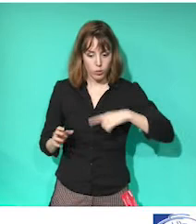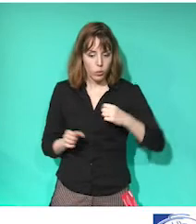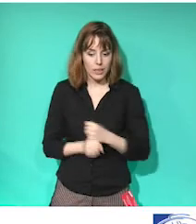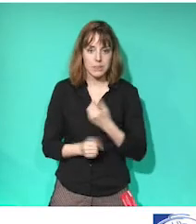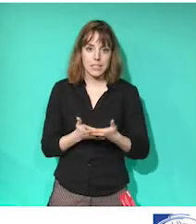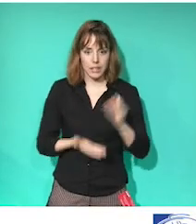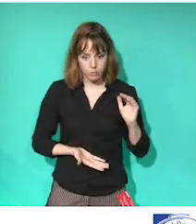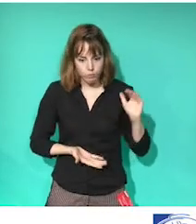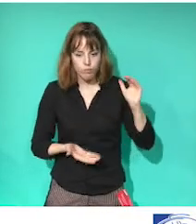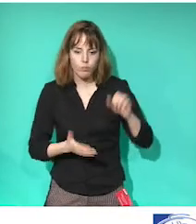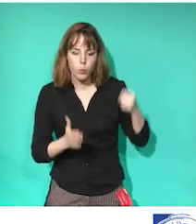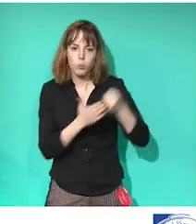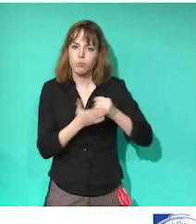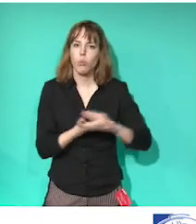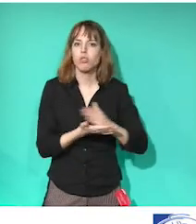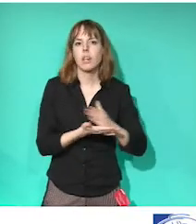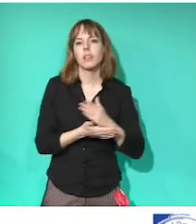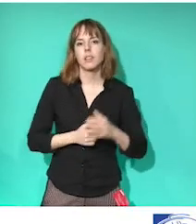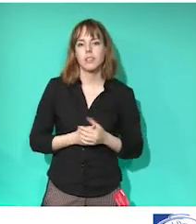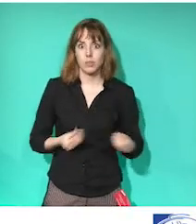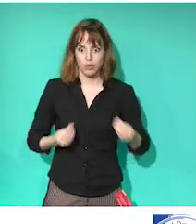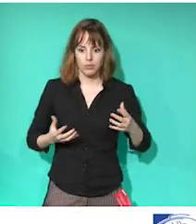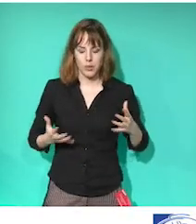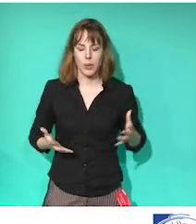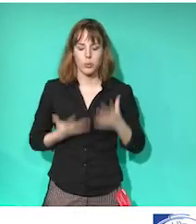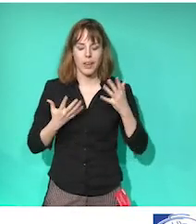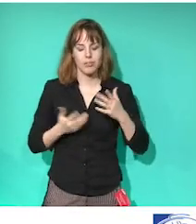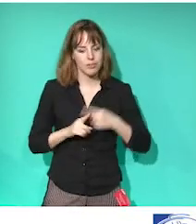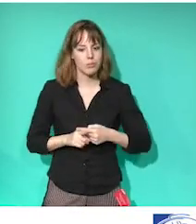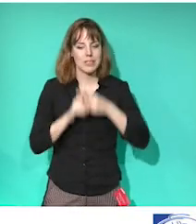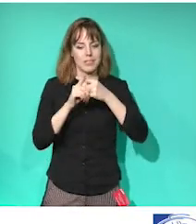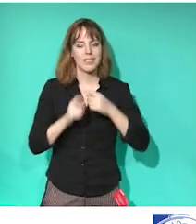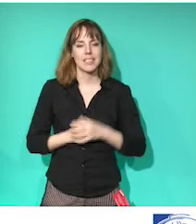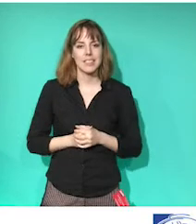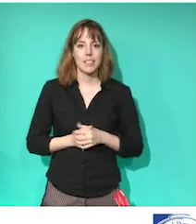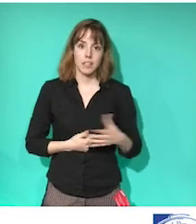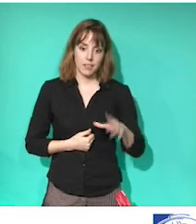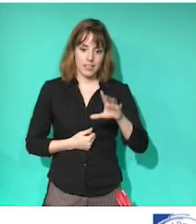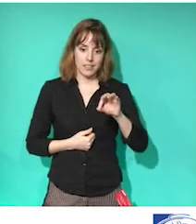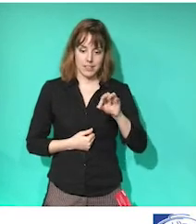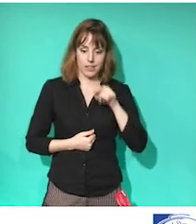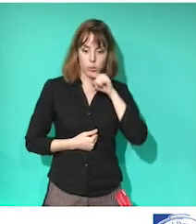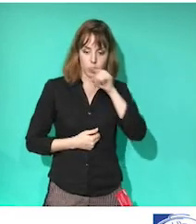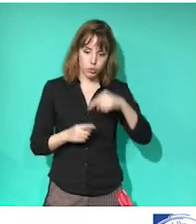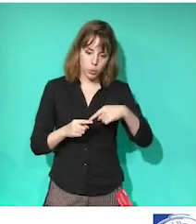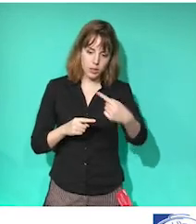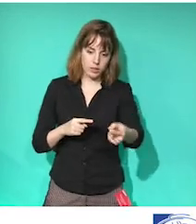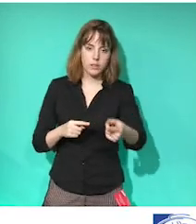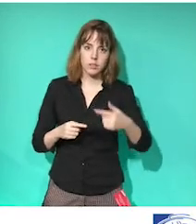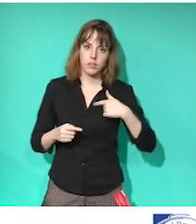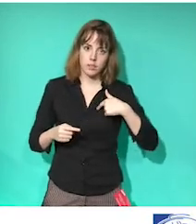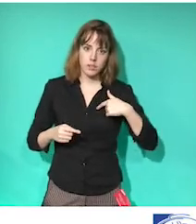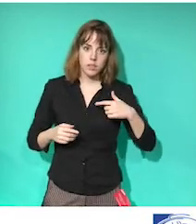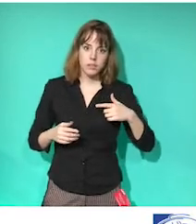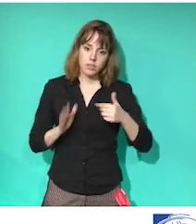c'est extrêmement encourageant. Alors, je vais donc, dans une cinquantaine de jours, quitter mes fonctions. Je